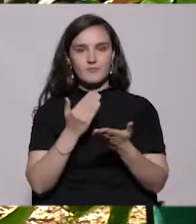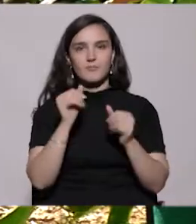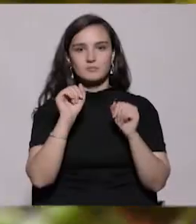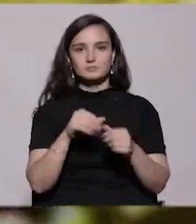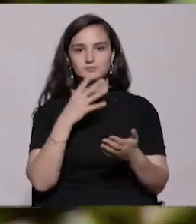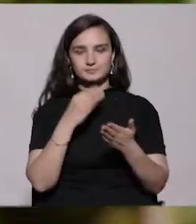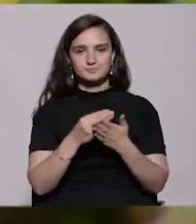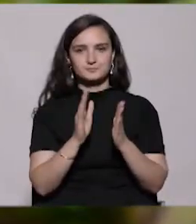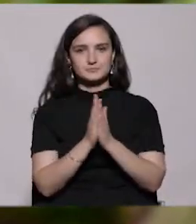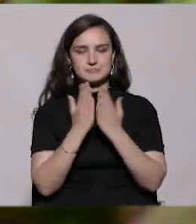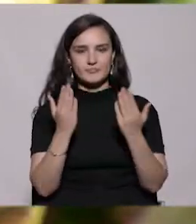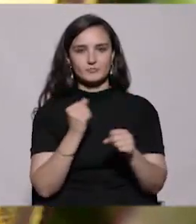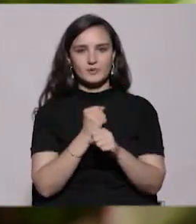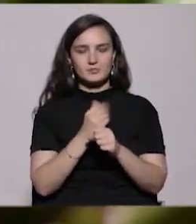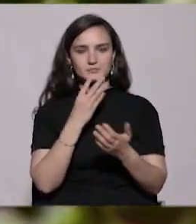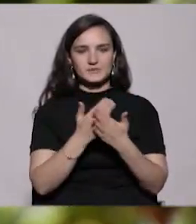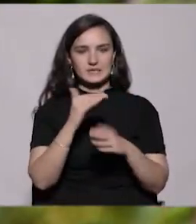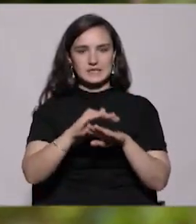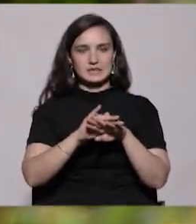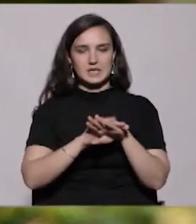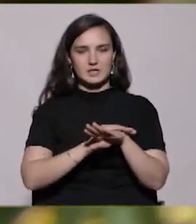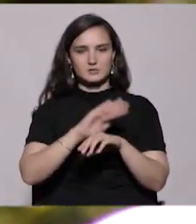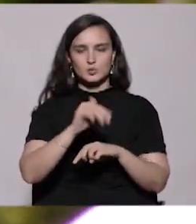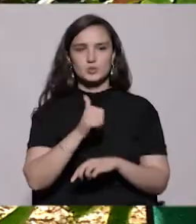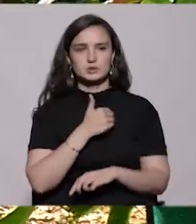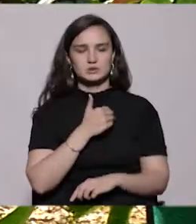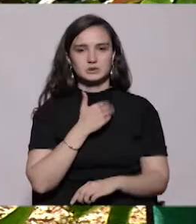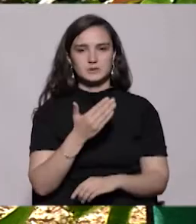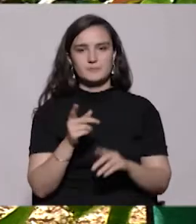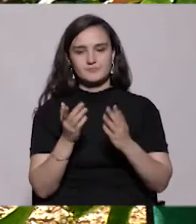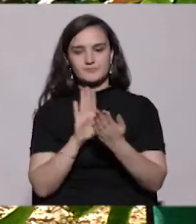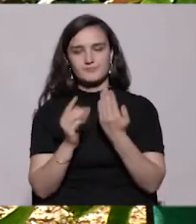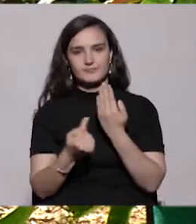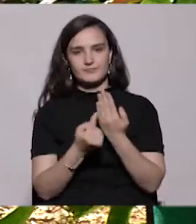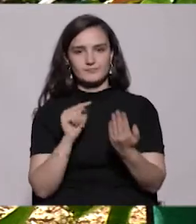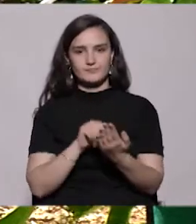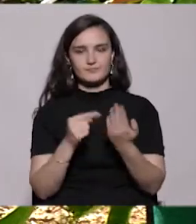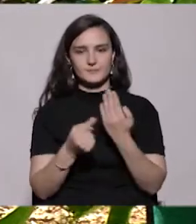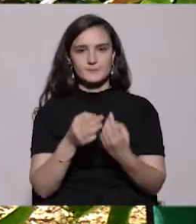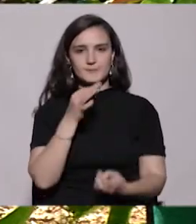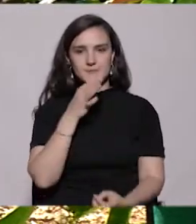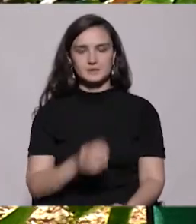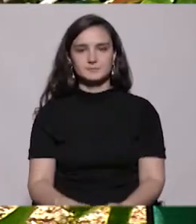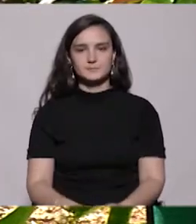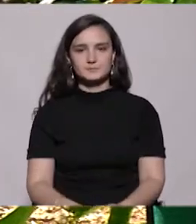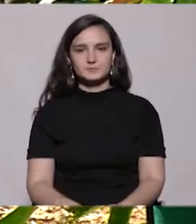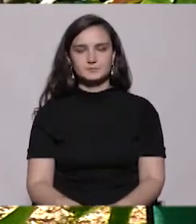თქვენივე ბლოკნოტი გავუკეთოთ თქვენი ყდა. აი როგორიც გინდათ, აქედანაც, ექედანაც.